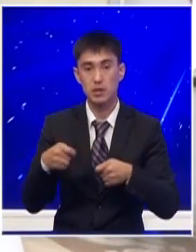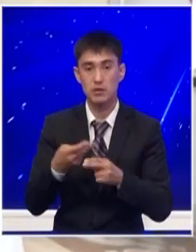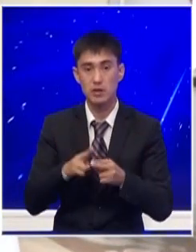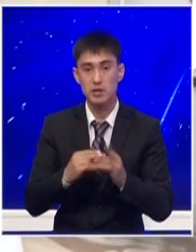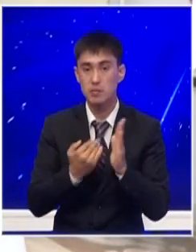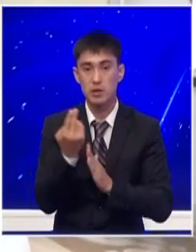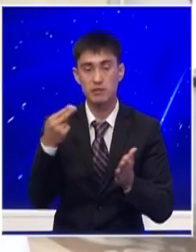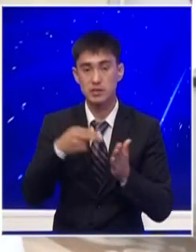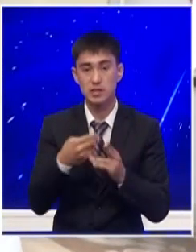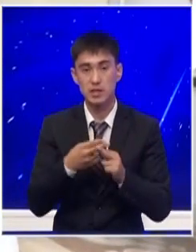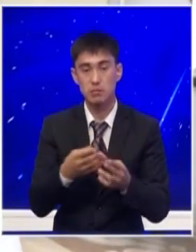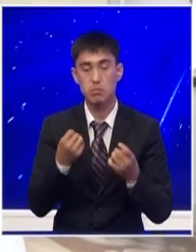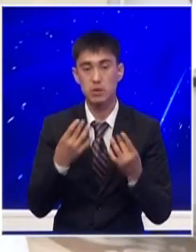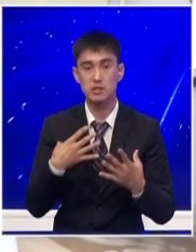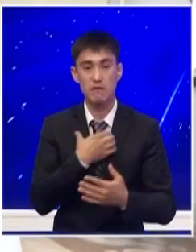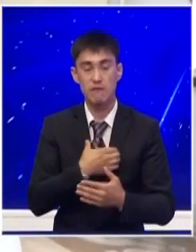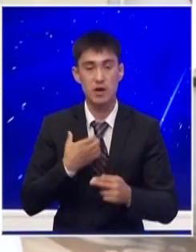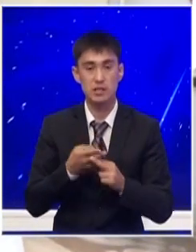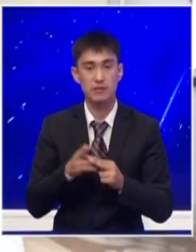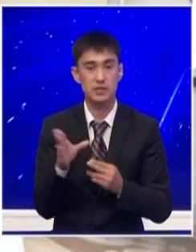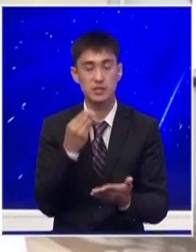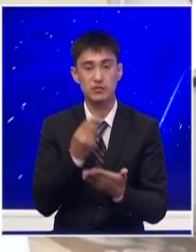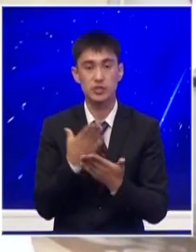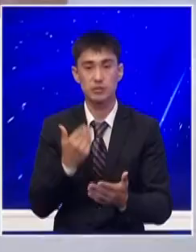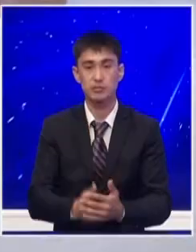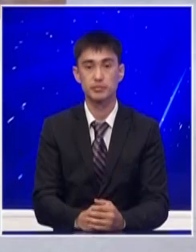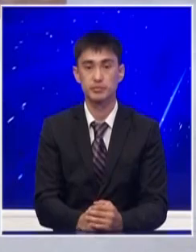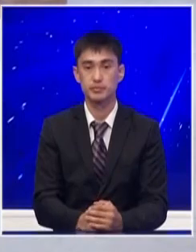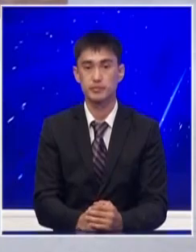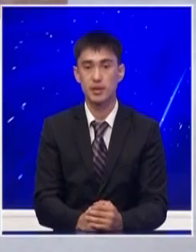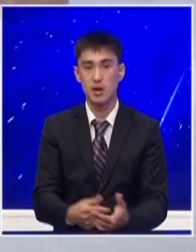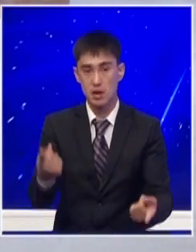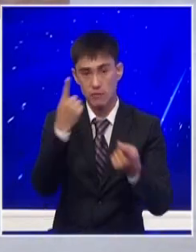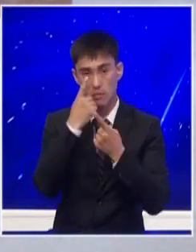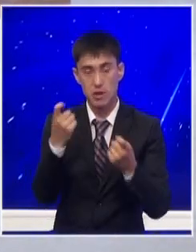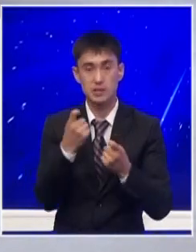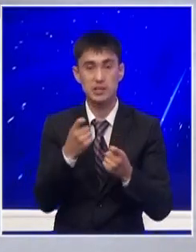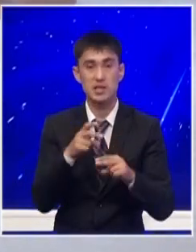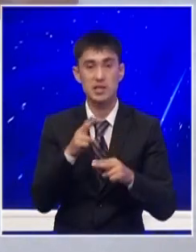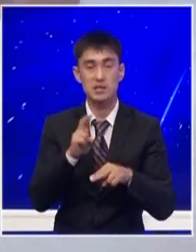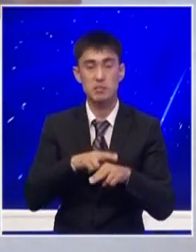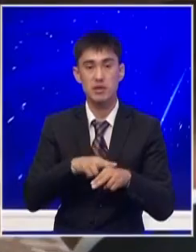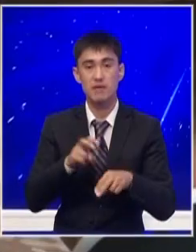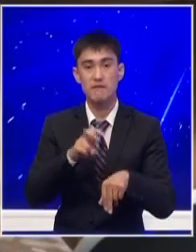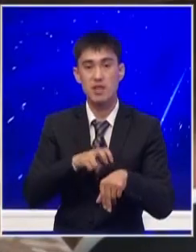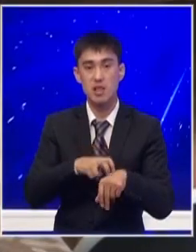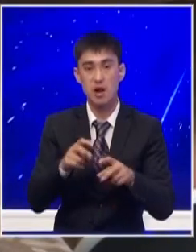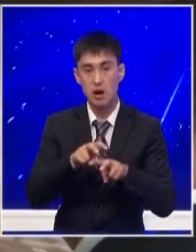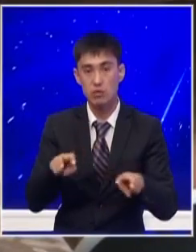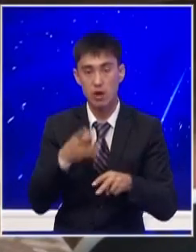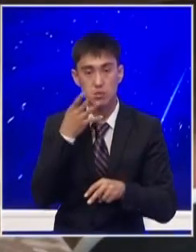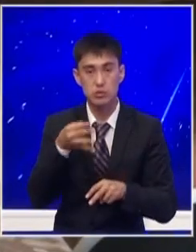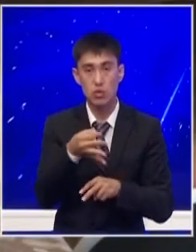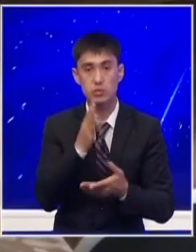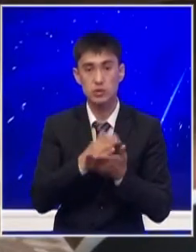Как-никак, этот праздник один из самых важных, является священным. По информации инспектора ветеринарного контроля, в Алматинской области